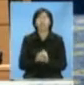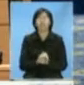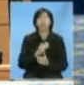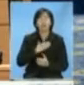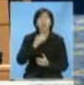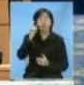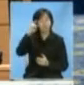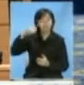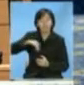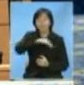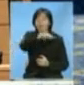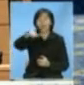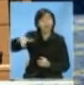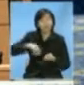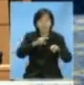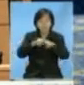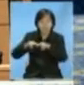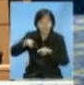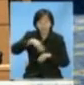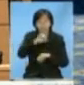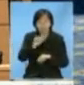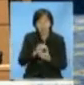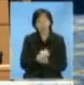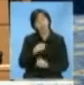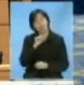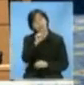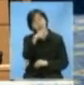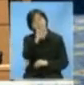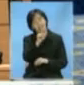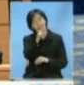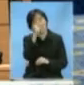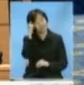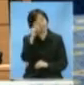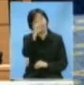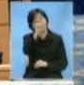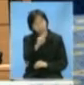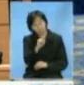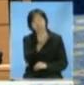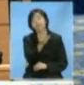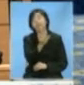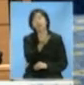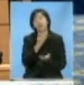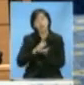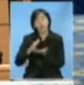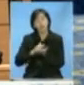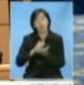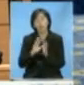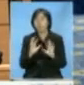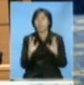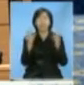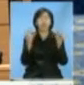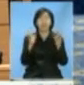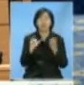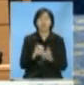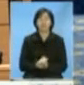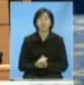คนในสภาแห่งนี้ที่ผมเคยชี้หน้าท่านประธานว่าท่านประธานตายไปก็ยังชำระหนี้ไม่หมดส